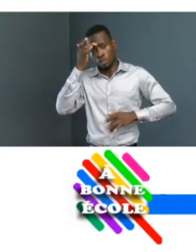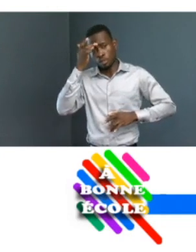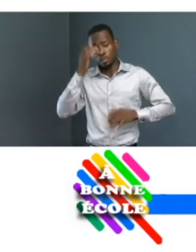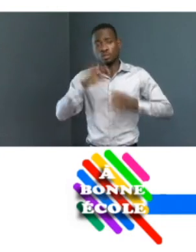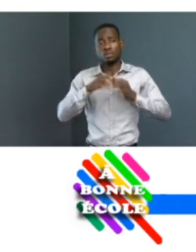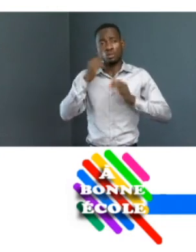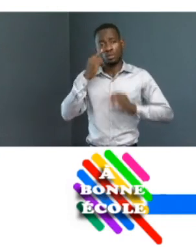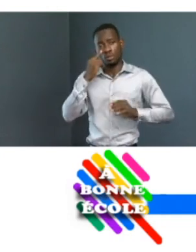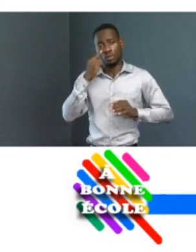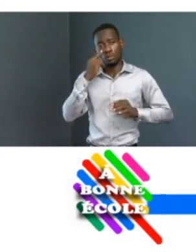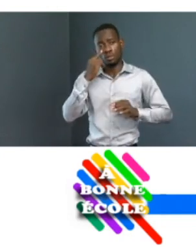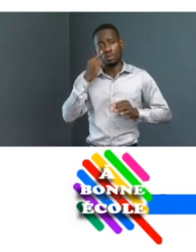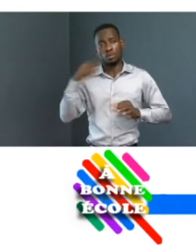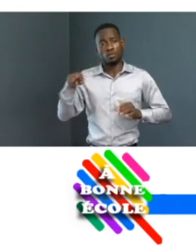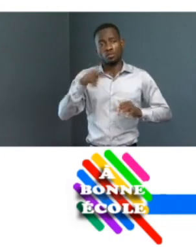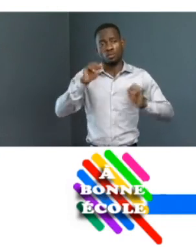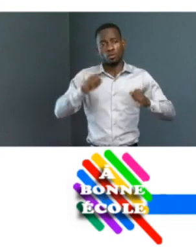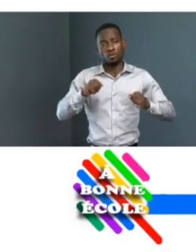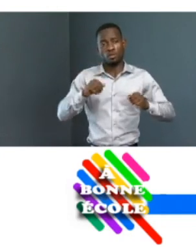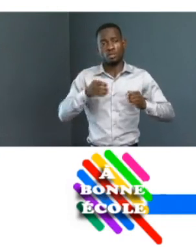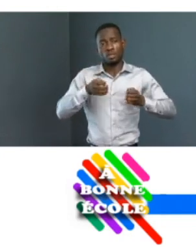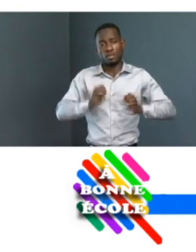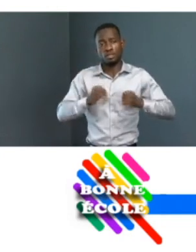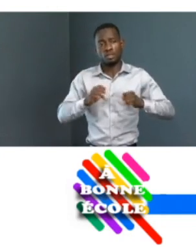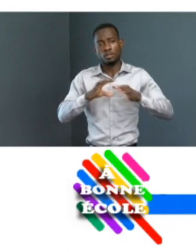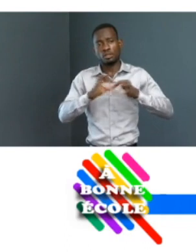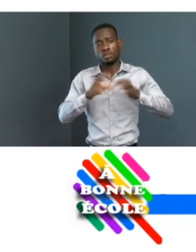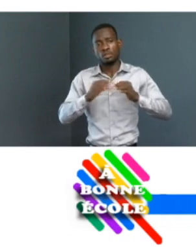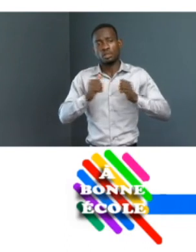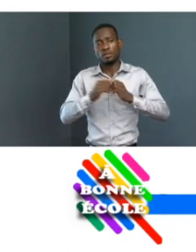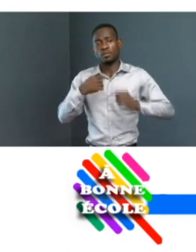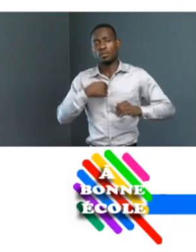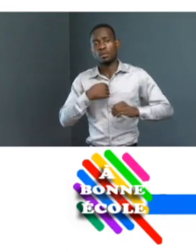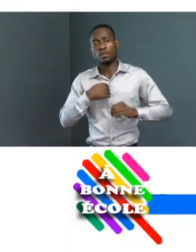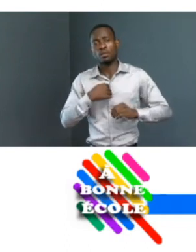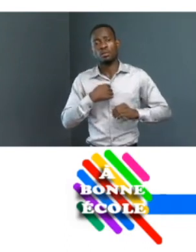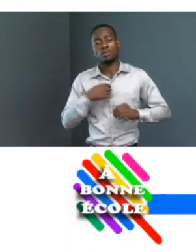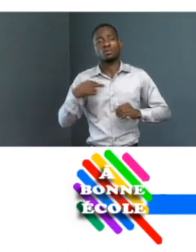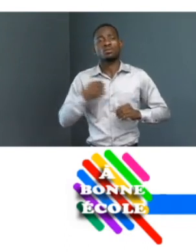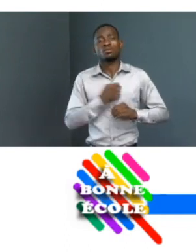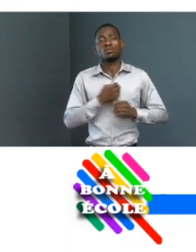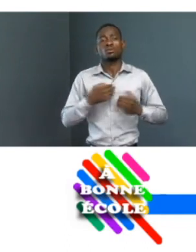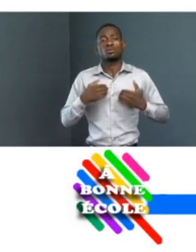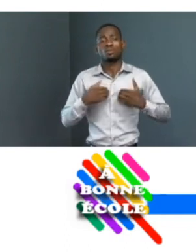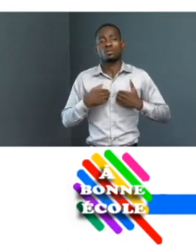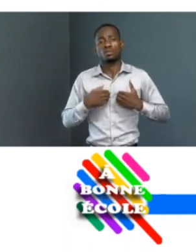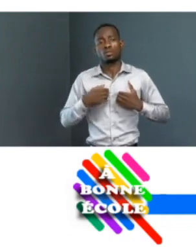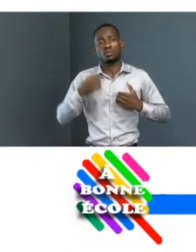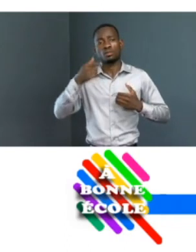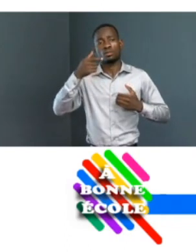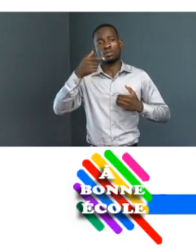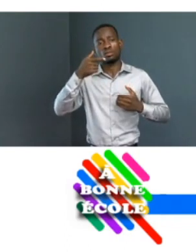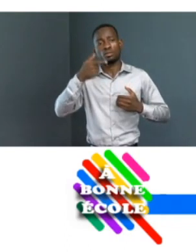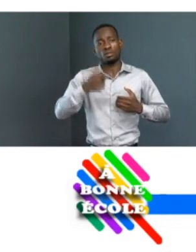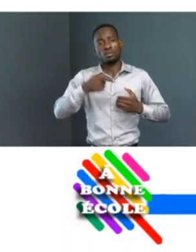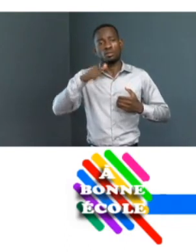l'œil. Vous pouvez essayer de les citer toujours avec moi. Nous avons le glaucome,